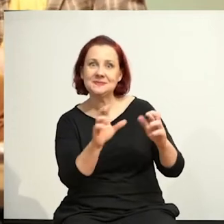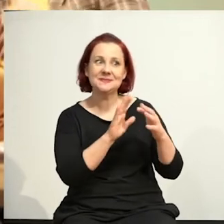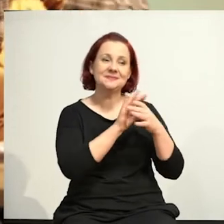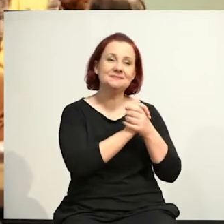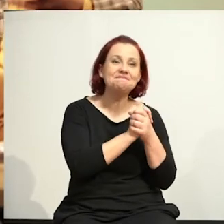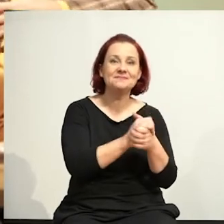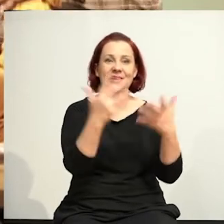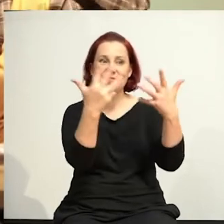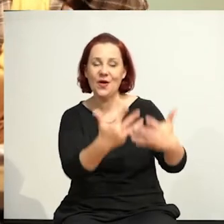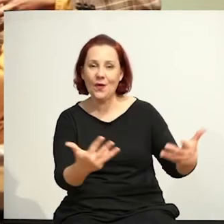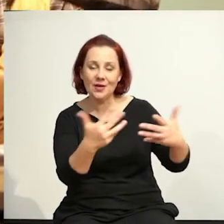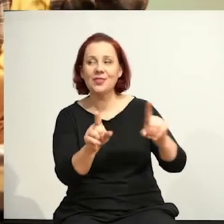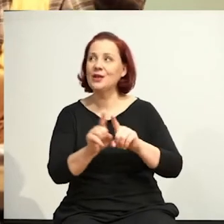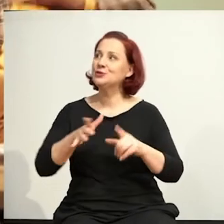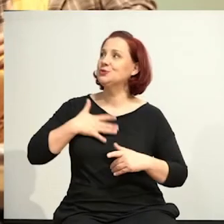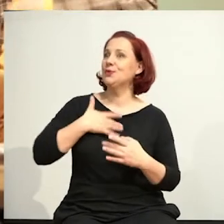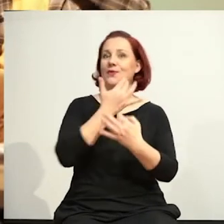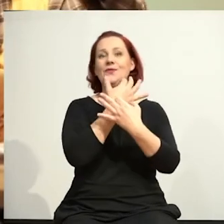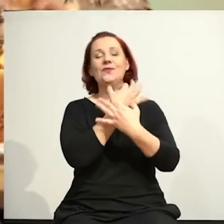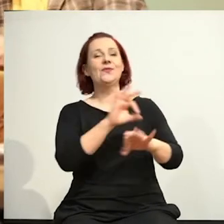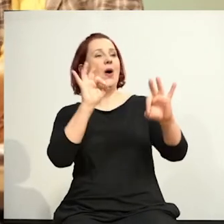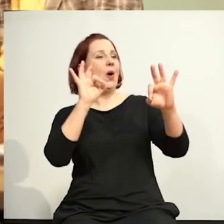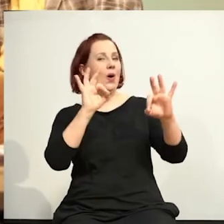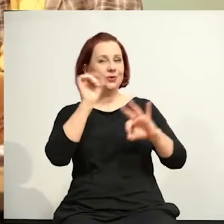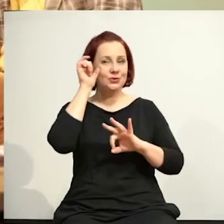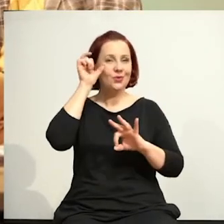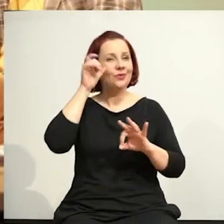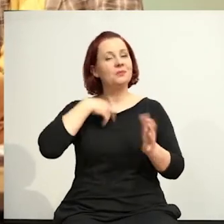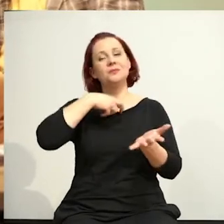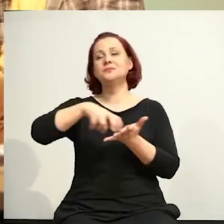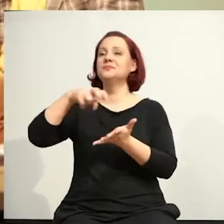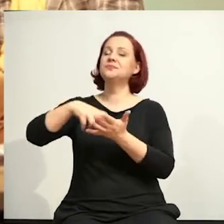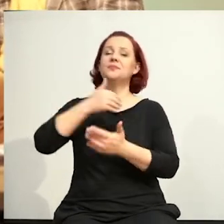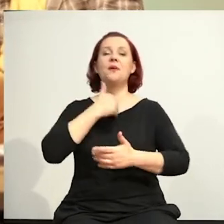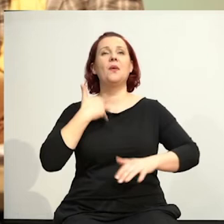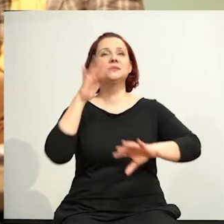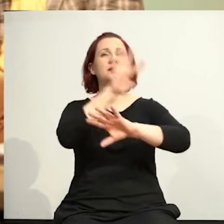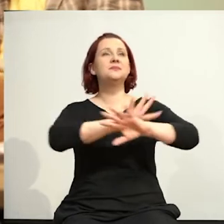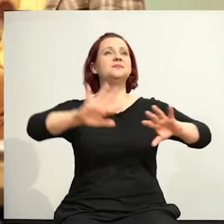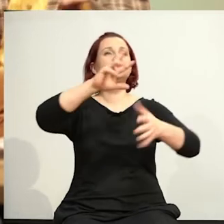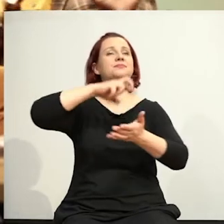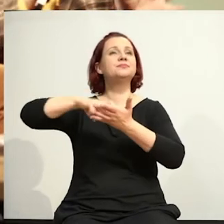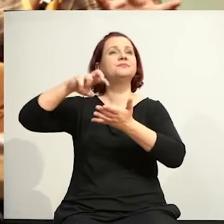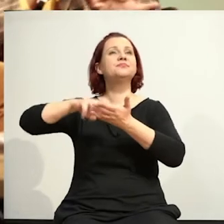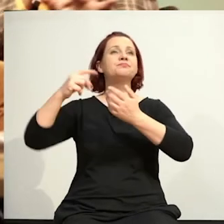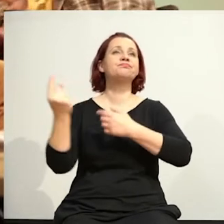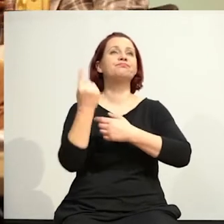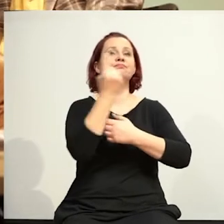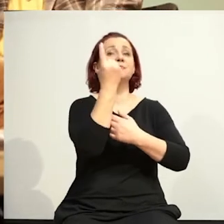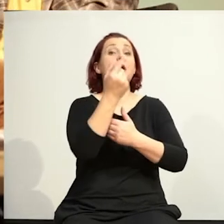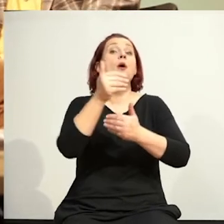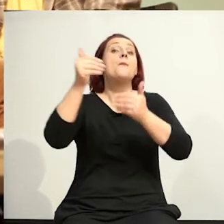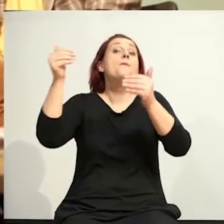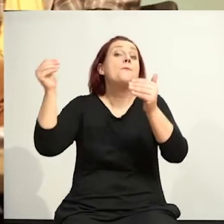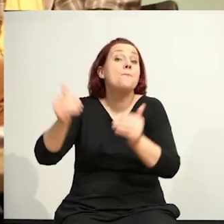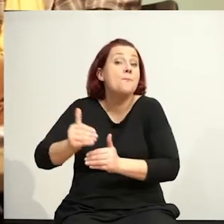i czuł się takim wolnym człowiekiem, wędrował sobie piechotą po Polsce, prawda. I tak mogłoby być,